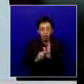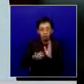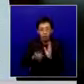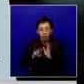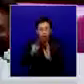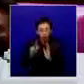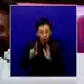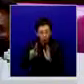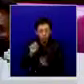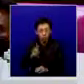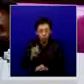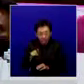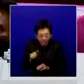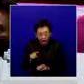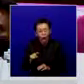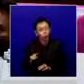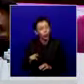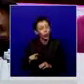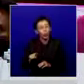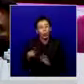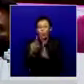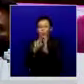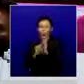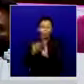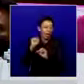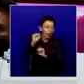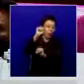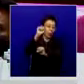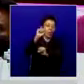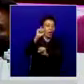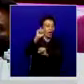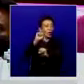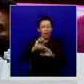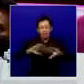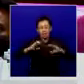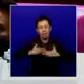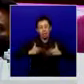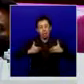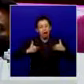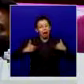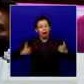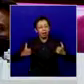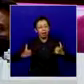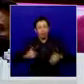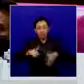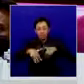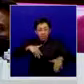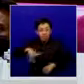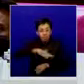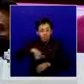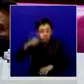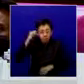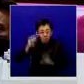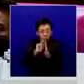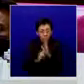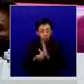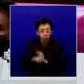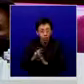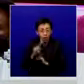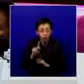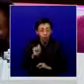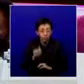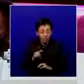พ.ร.ก.ฉุกเฉินคุ้มครองสบายสบายนี่ไงล่ะครับพี่น้องเอ้ยที่เขาประกาศพ.ร.ก.ฉุกเฉินแล้วยืดเวล